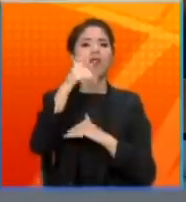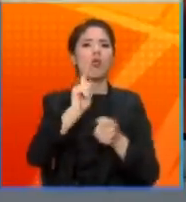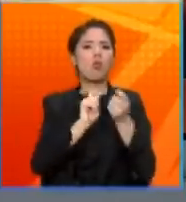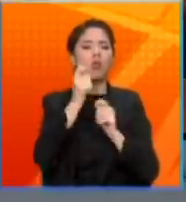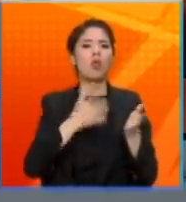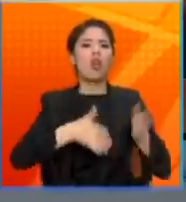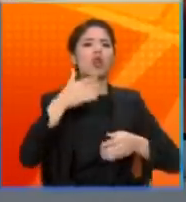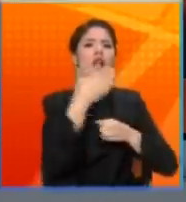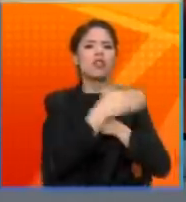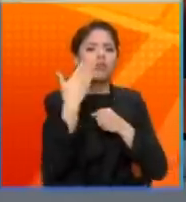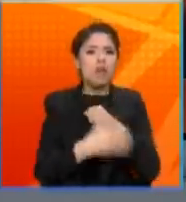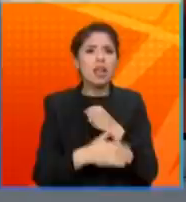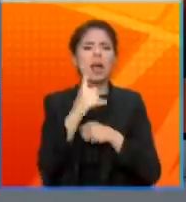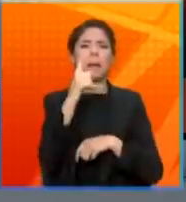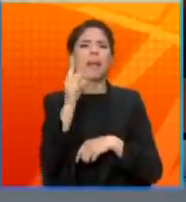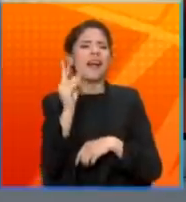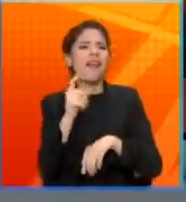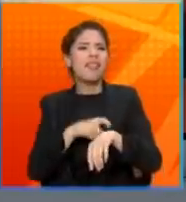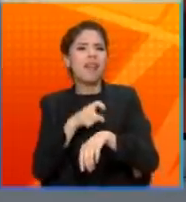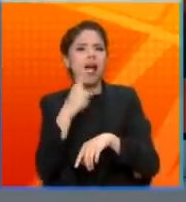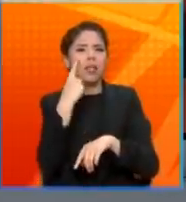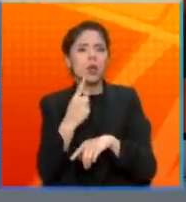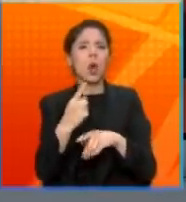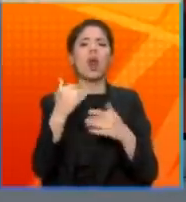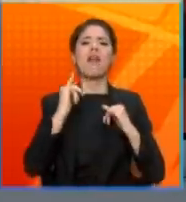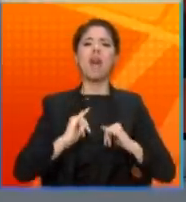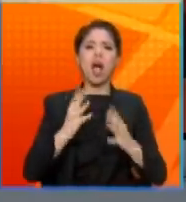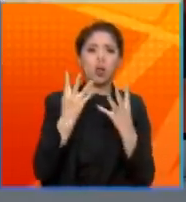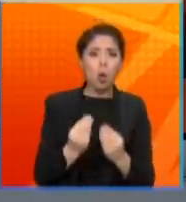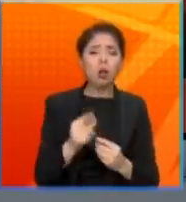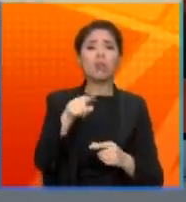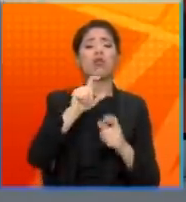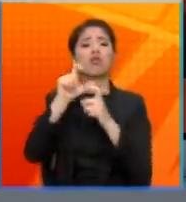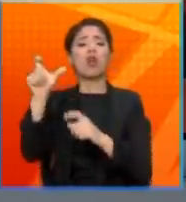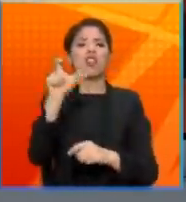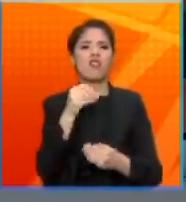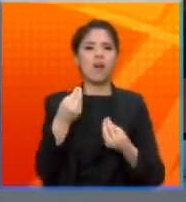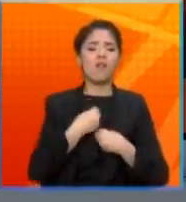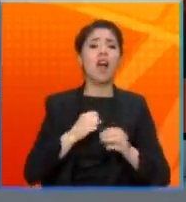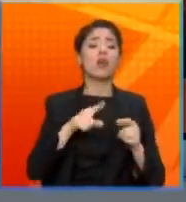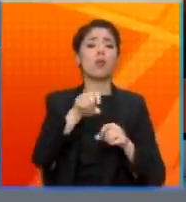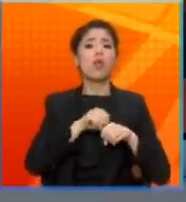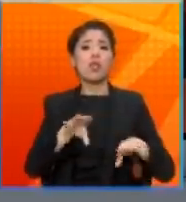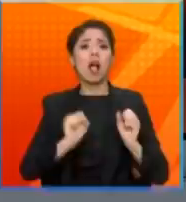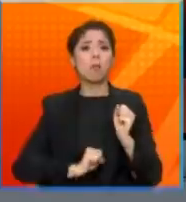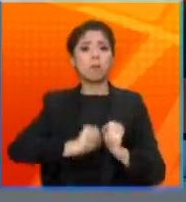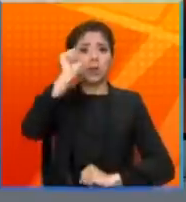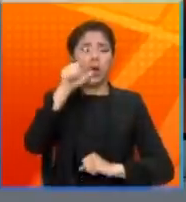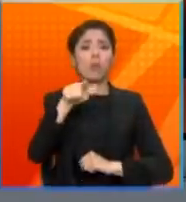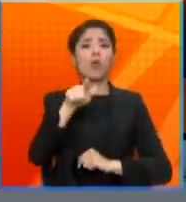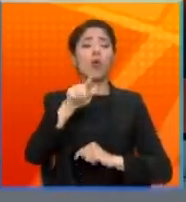uygulanan sokak kısıtlamasının birkaç saatliğine de olsa gevşetilip gevşetilmeyeceği sorusunu cevapladı. Salgının pik noktasına